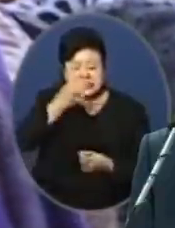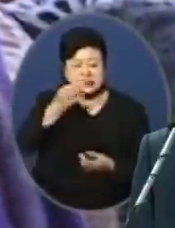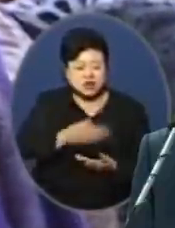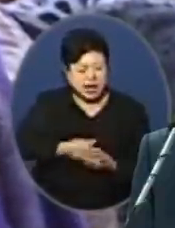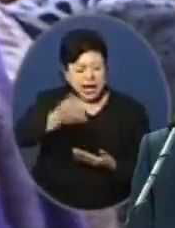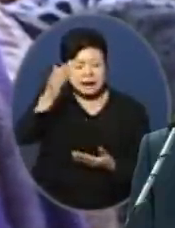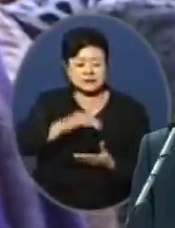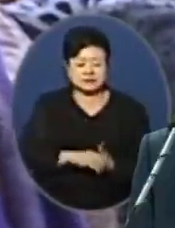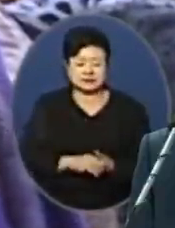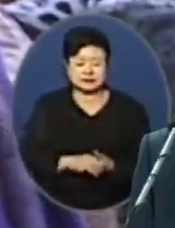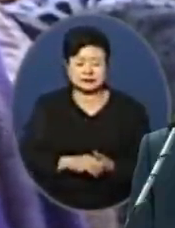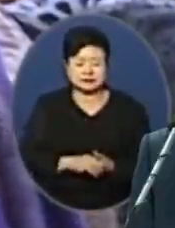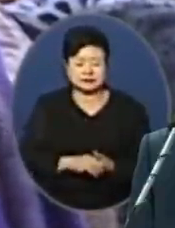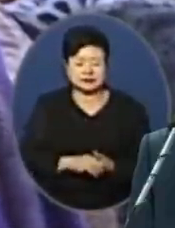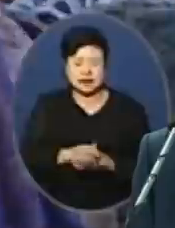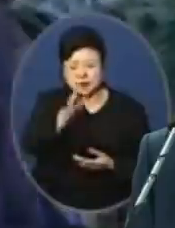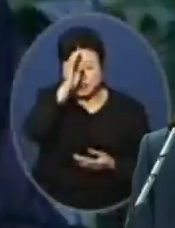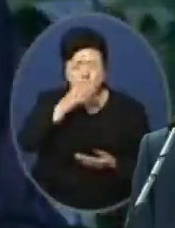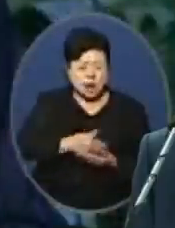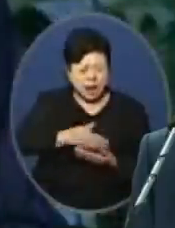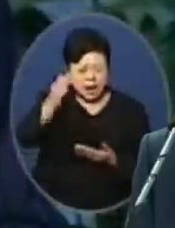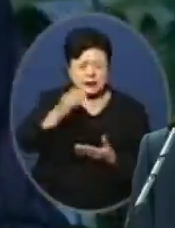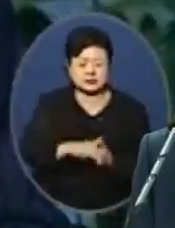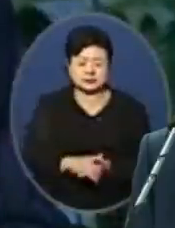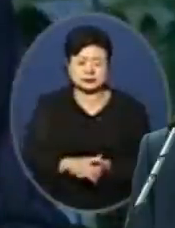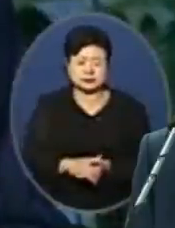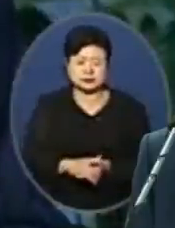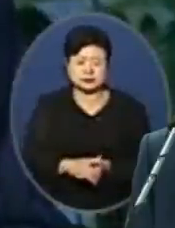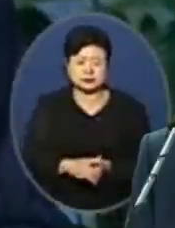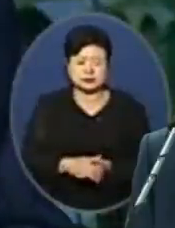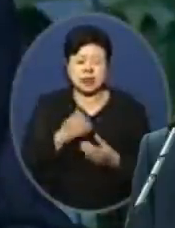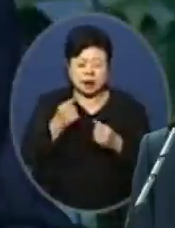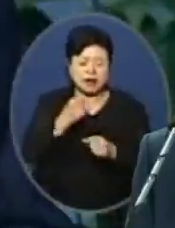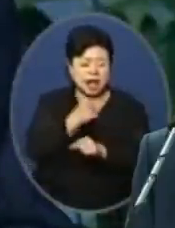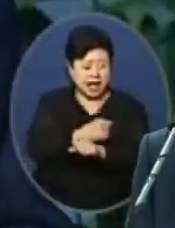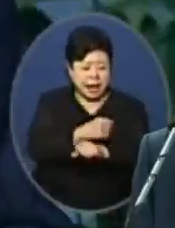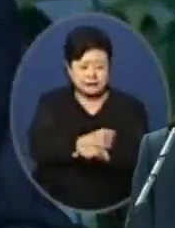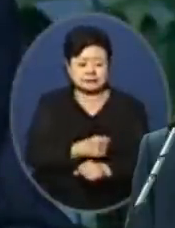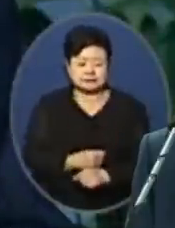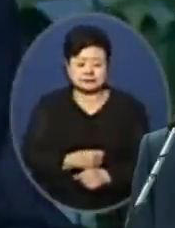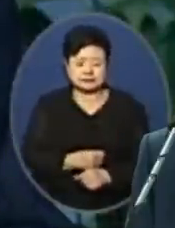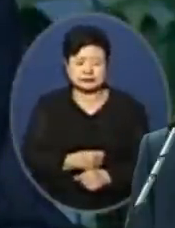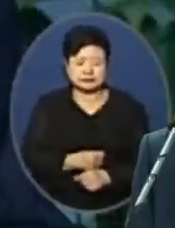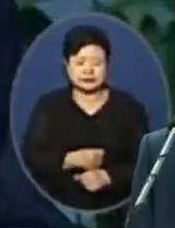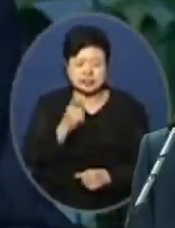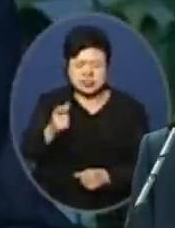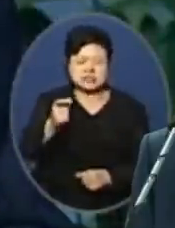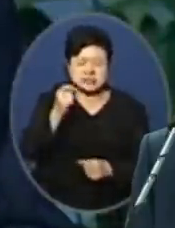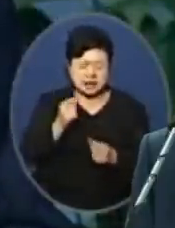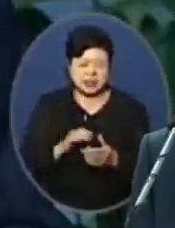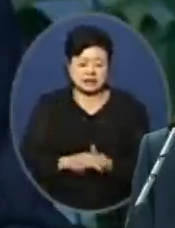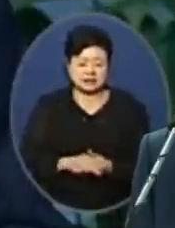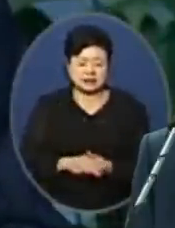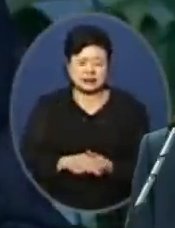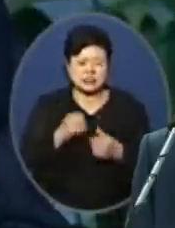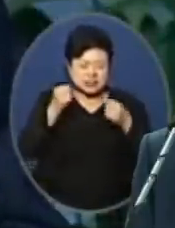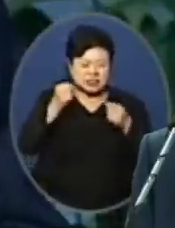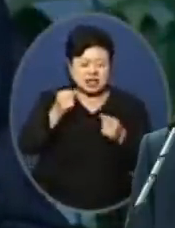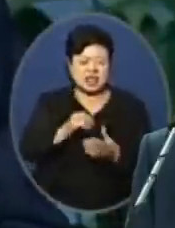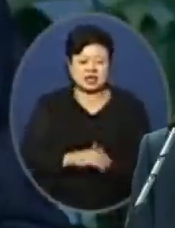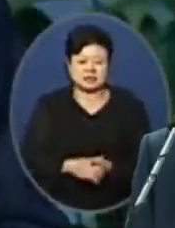물러가라. 너희 질병은 물러갈지어다. 건강하라. 튼튼하라.